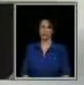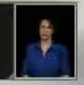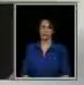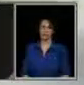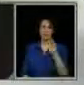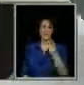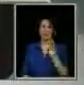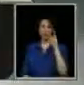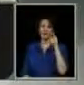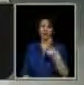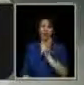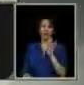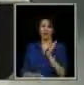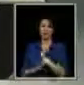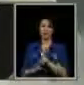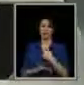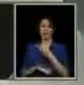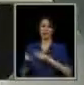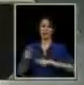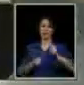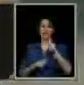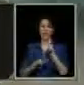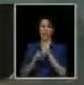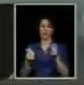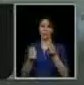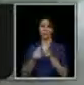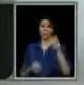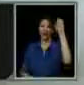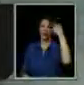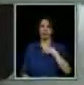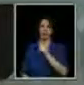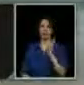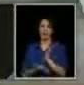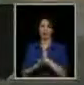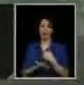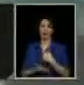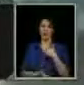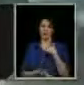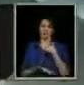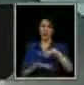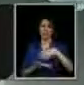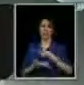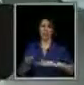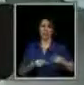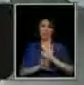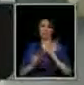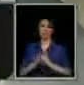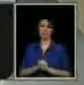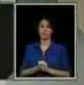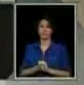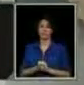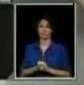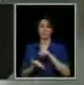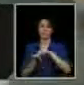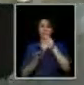אני לא טובה, אני מעבירה את כל החומר למלכה, אני לא מחליטה אם כן או לא, אני מצלמת מעבירה למלכה. והוא ממשיך לעמוד שם עם